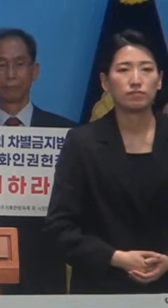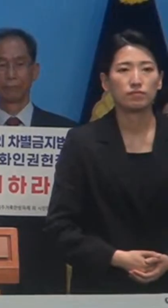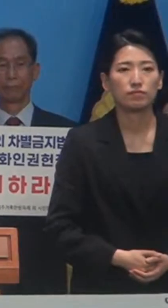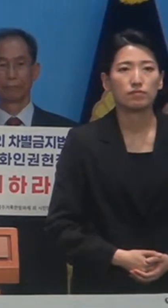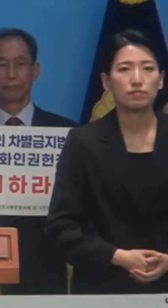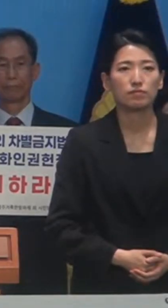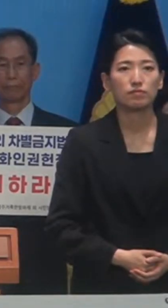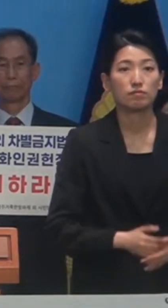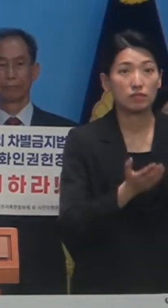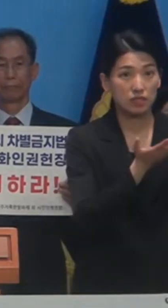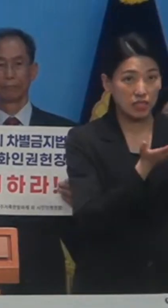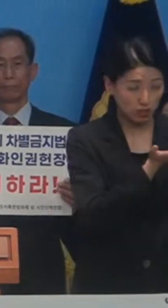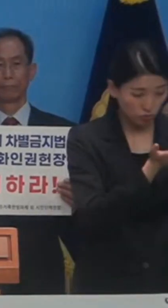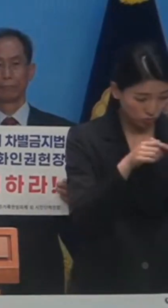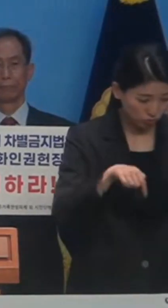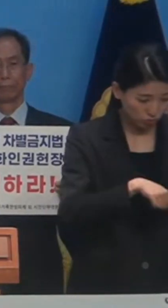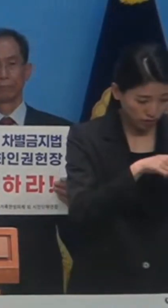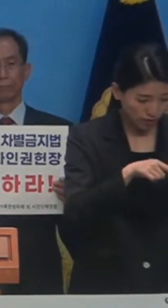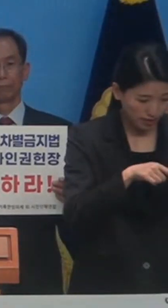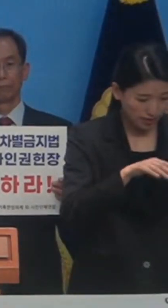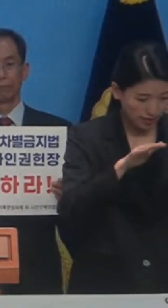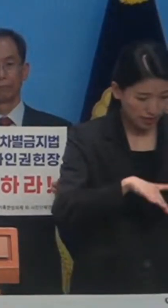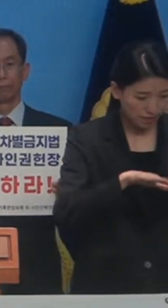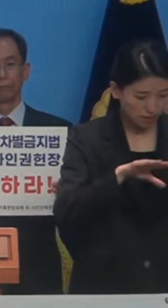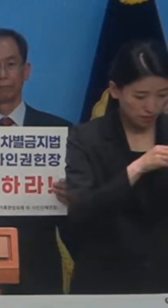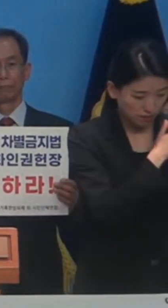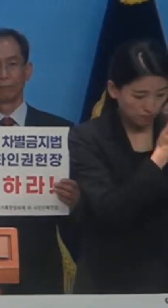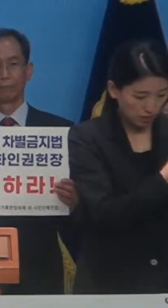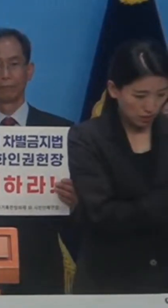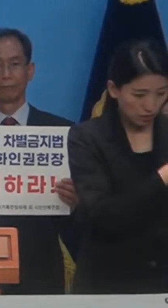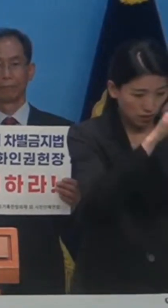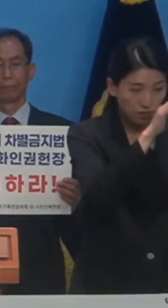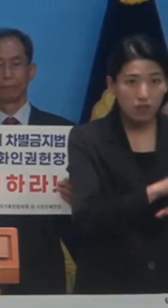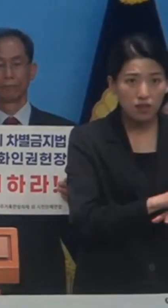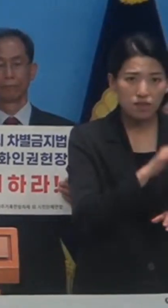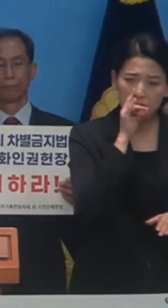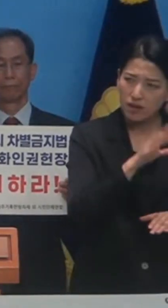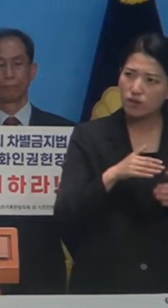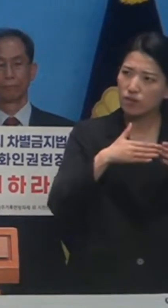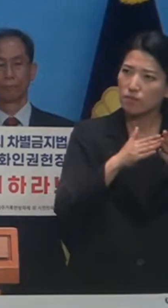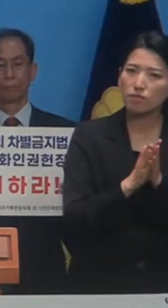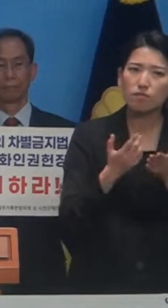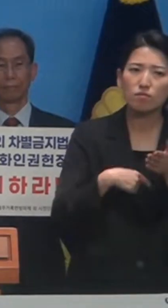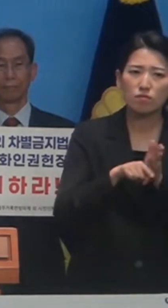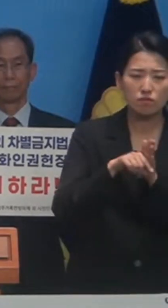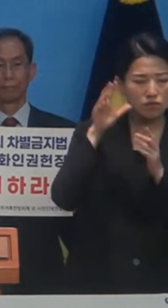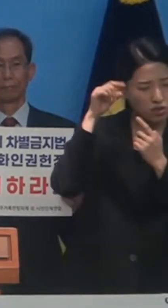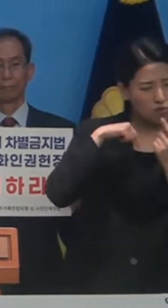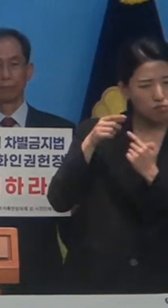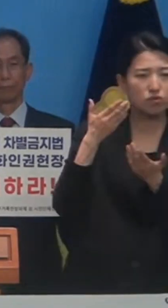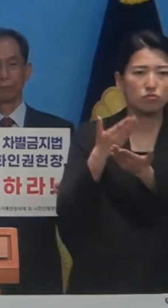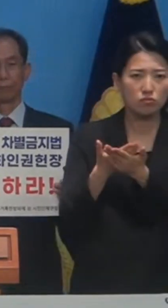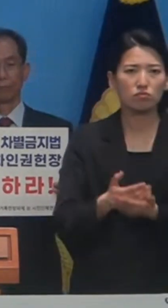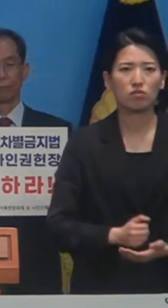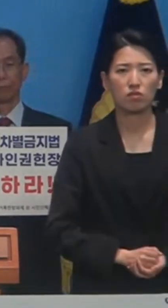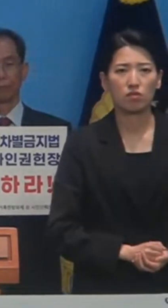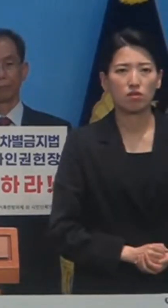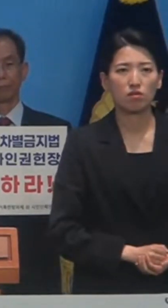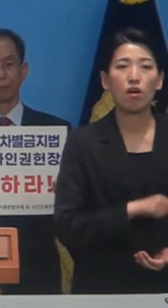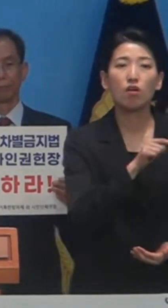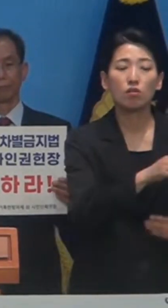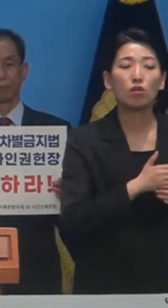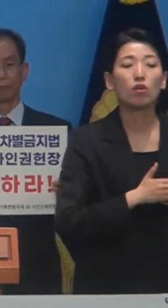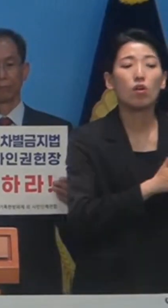제주형 차별금지법 조례 실태 조사와 공청회를 착수해 주십시오. 제주 평화인권 현장의